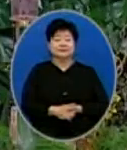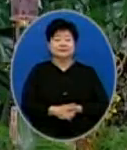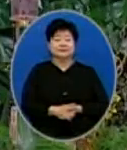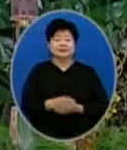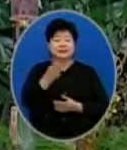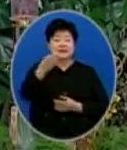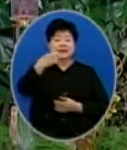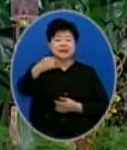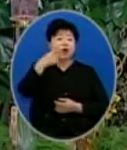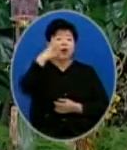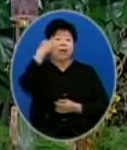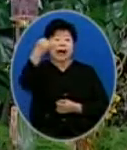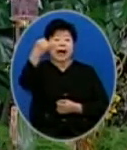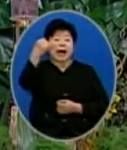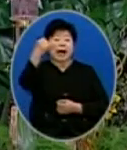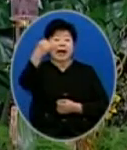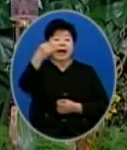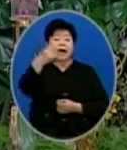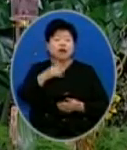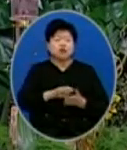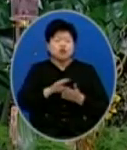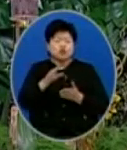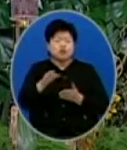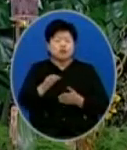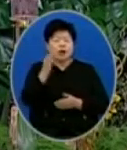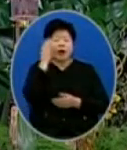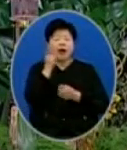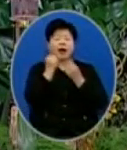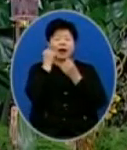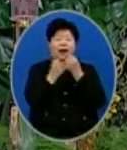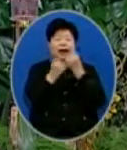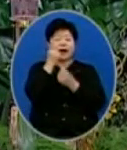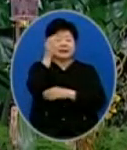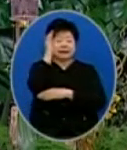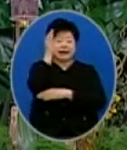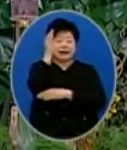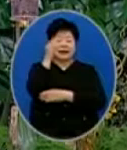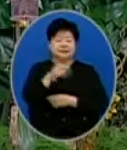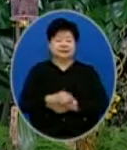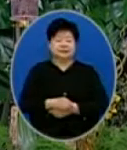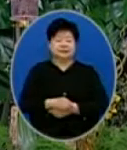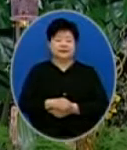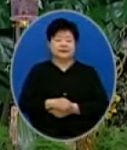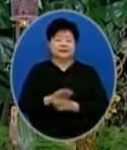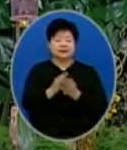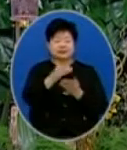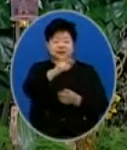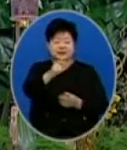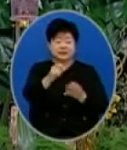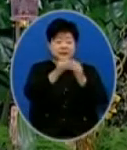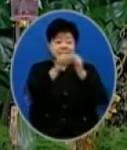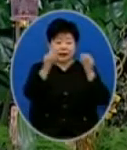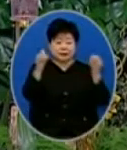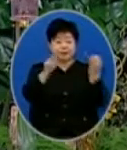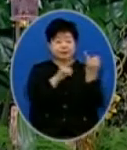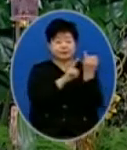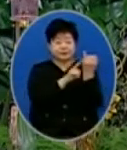새 아이의 어머니시고 유명한 강사하고 또 젖을 갑니다